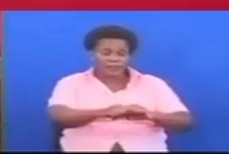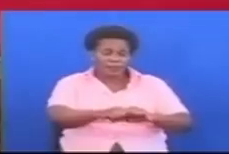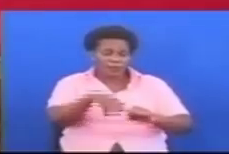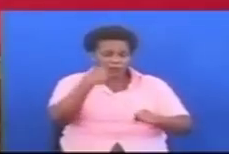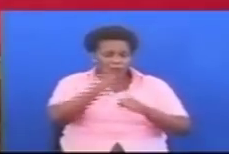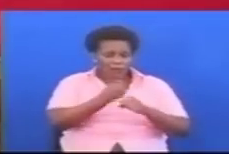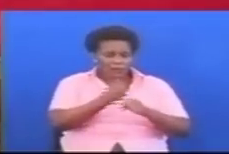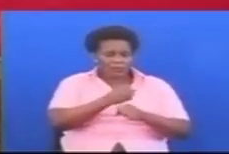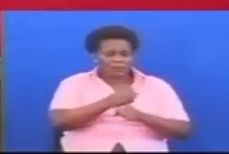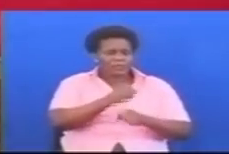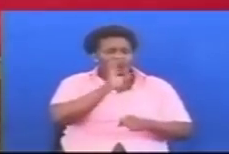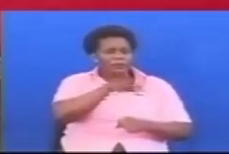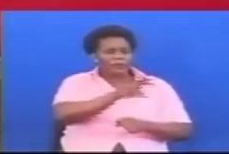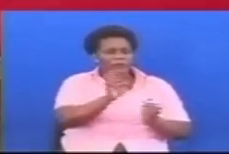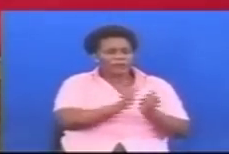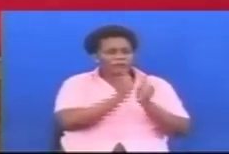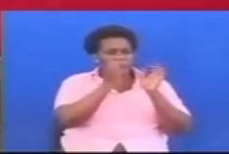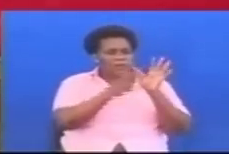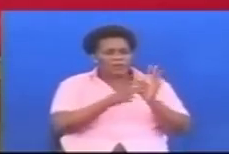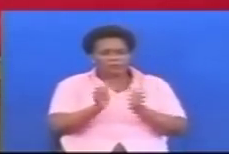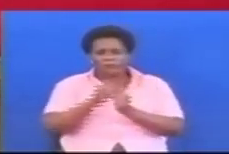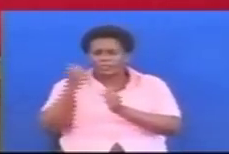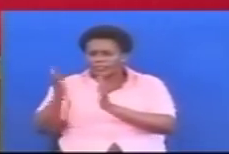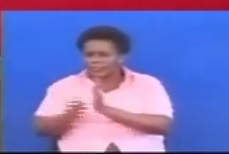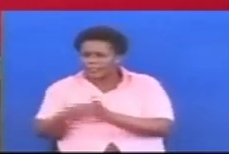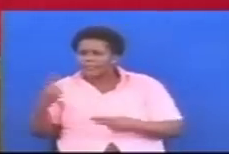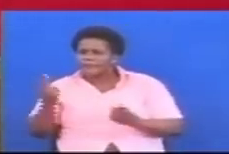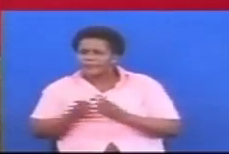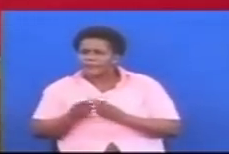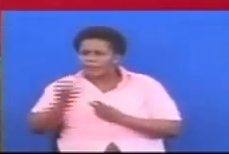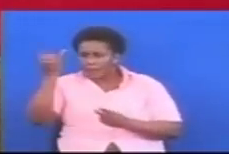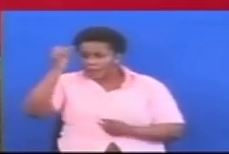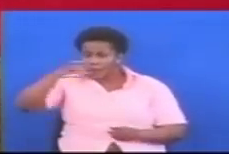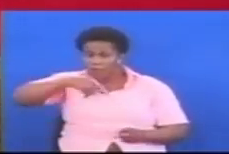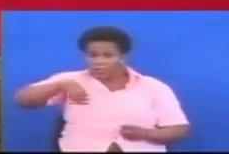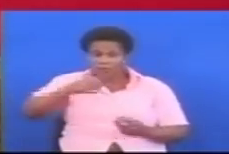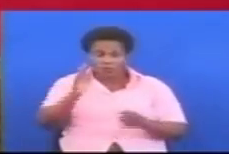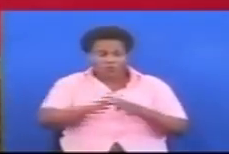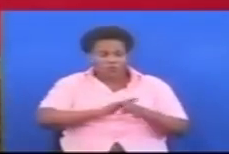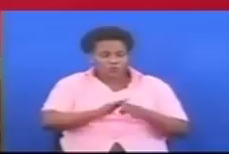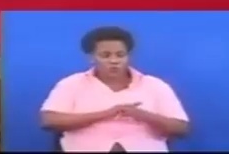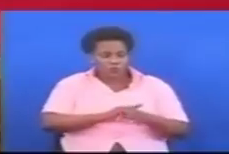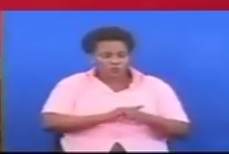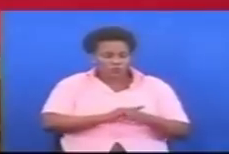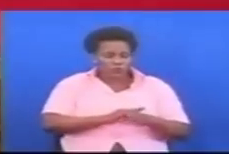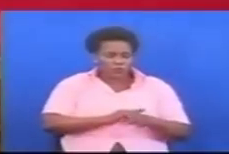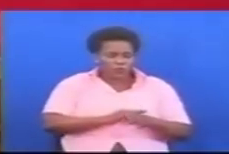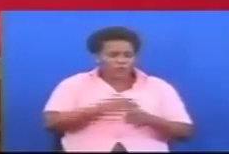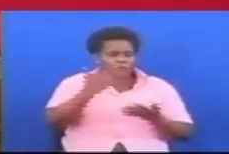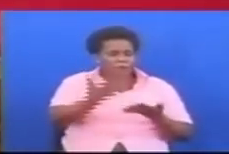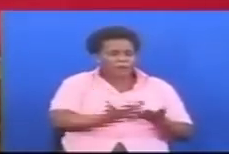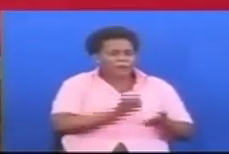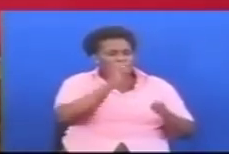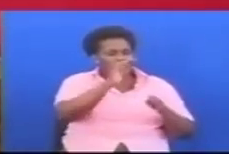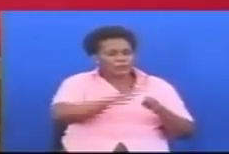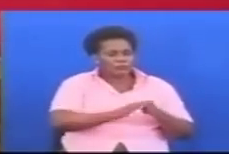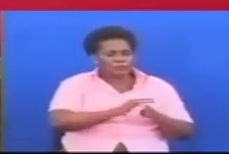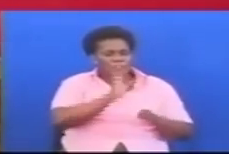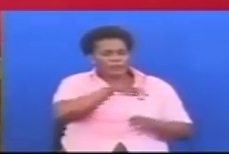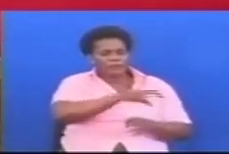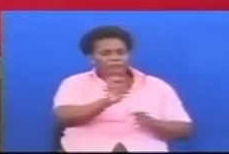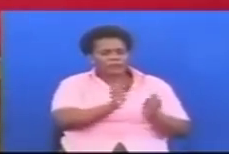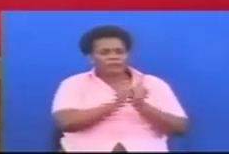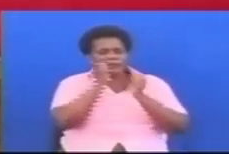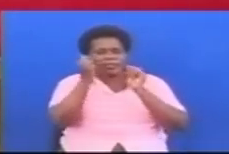2018-19 pamoja na maoni kuhusu makadirio ya mapato na matumizi ya wizara hiyo kwa mwaka wa fedha 2019-20. Mheshimiwa